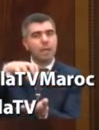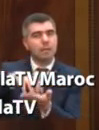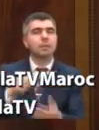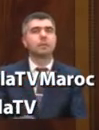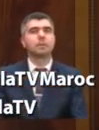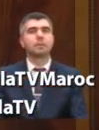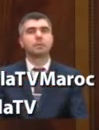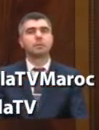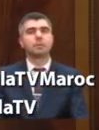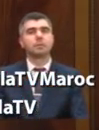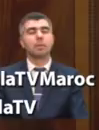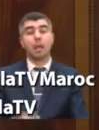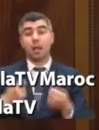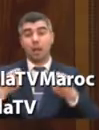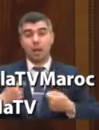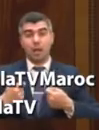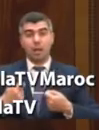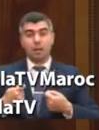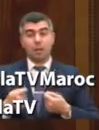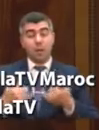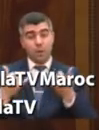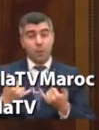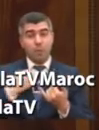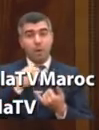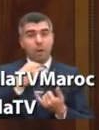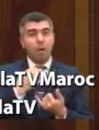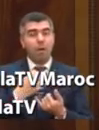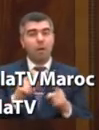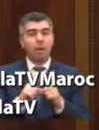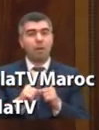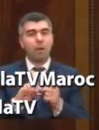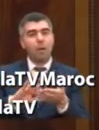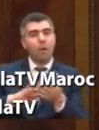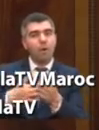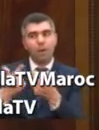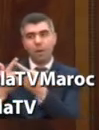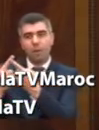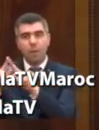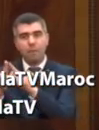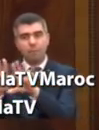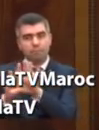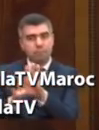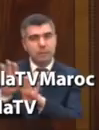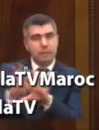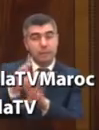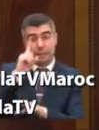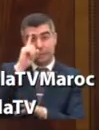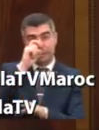الرئيس المحترم، إن الأوضاع في فلسطين المحتلة اليوم تندر بالمزيد من الممارسات